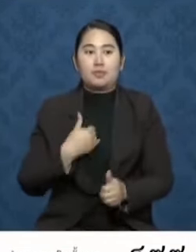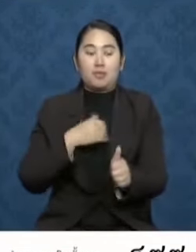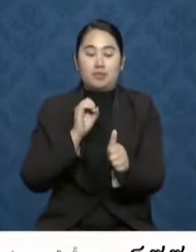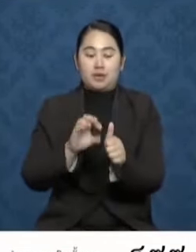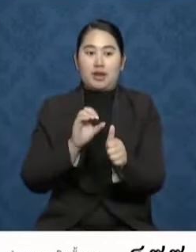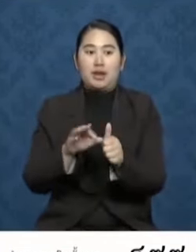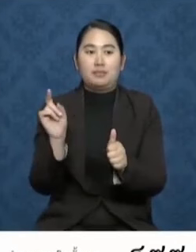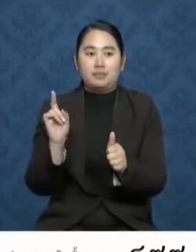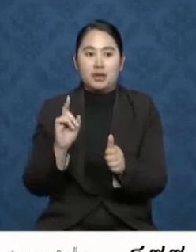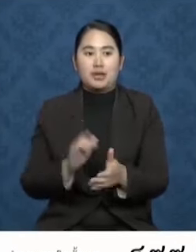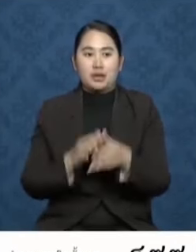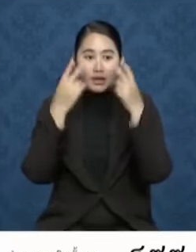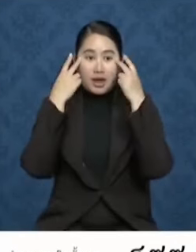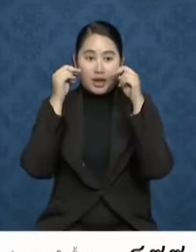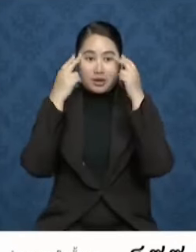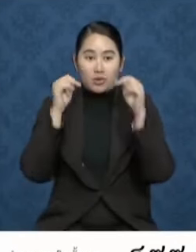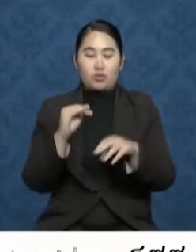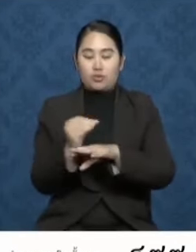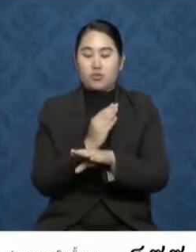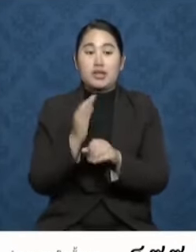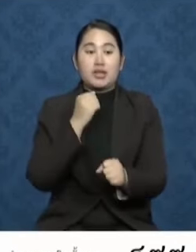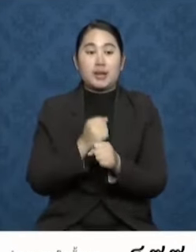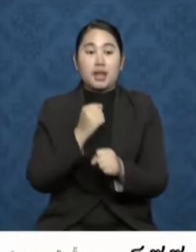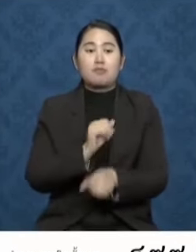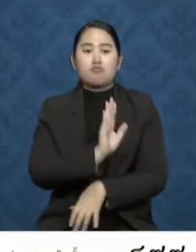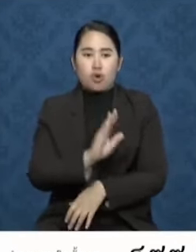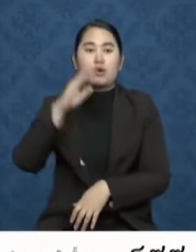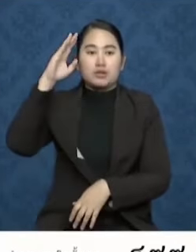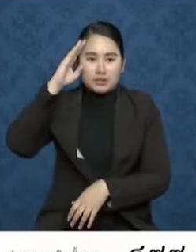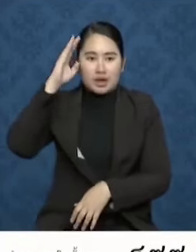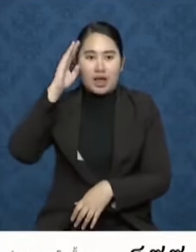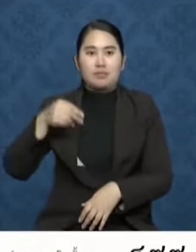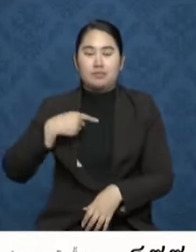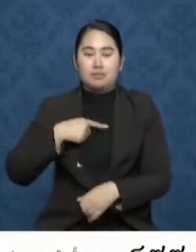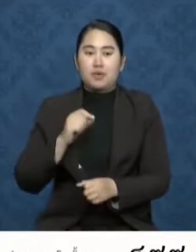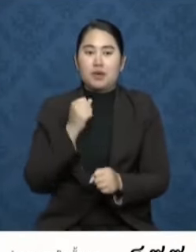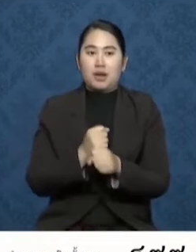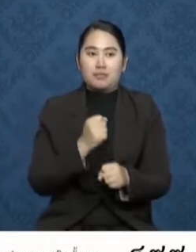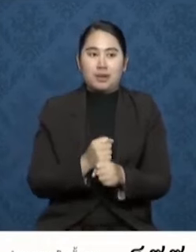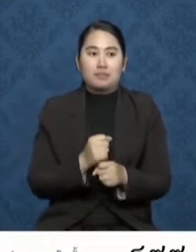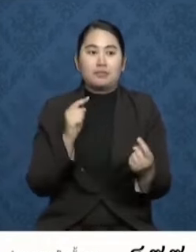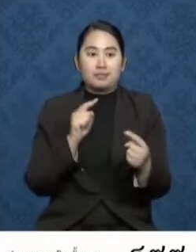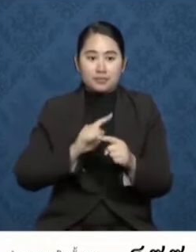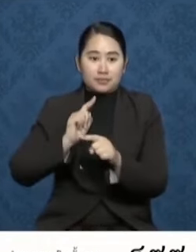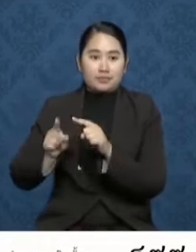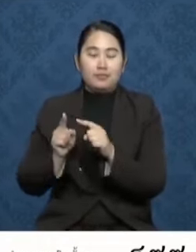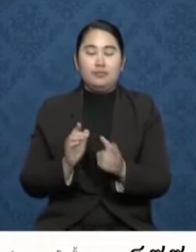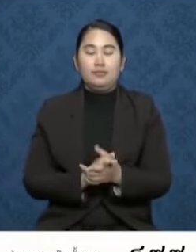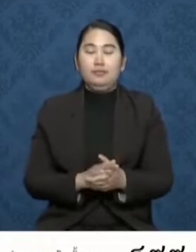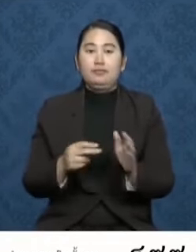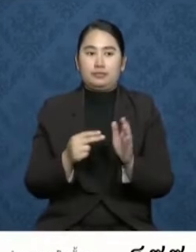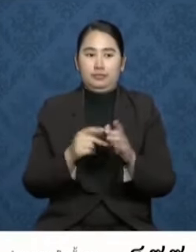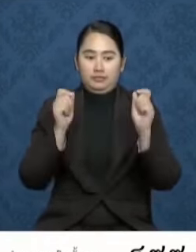ครับท่านนายกรัฐมนตรีธุรกิจในกองทัพที่ใช้ประโยชน์จากที่ราชพัสดุและยังไม่ได้ทำ